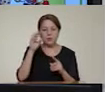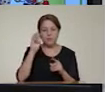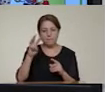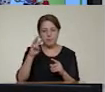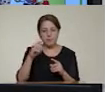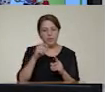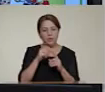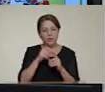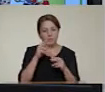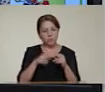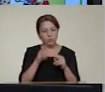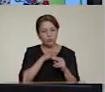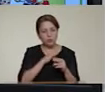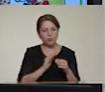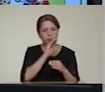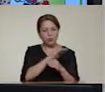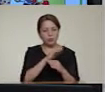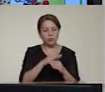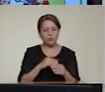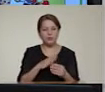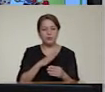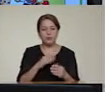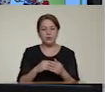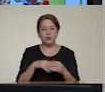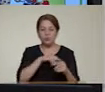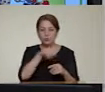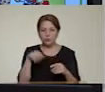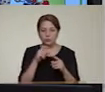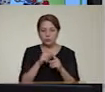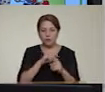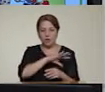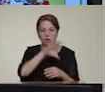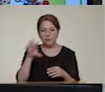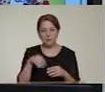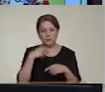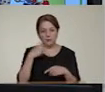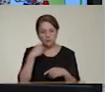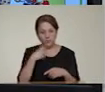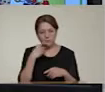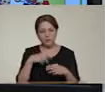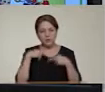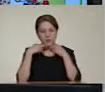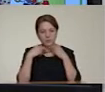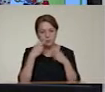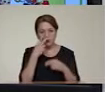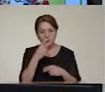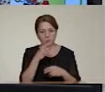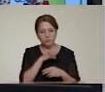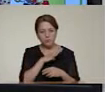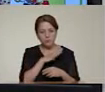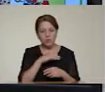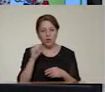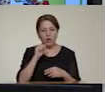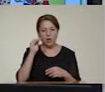hokazo. Demak, ushbu so'zlardan hammasini talaffuz qilib e'tibor bergan bo'lsangiz, afzal